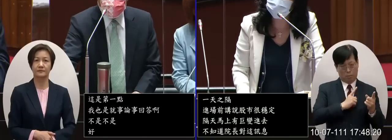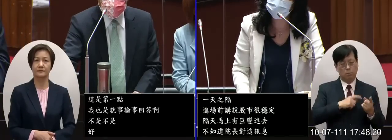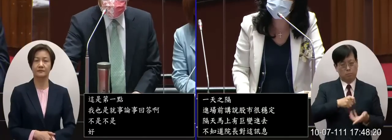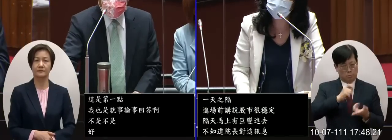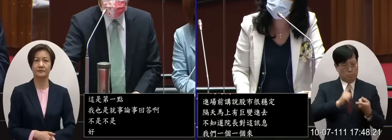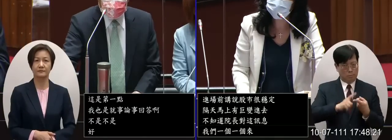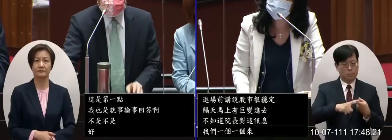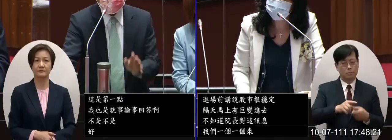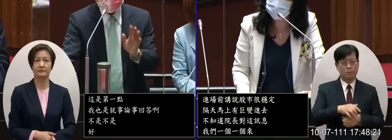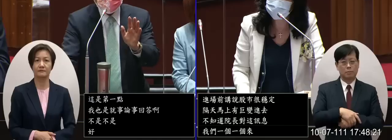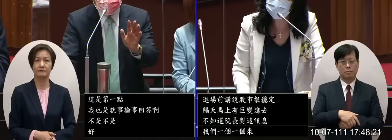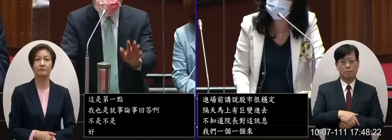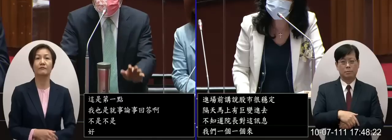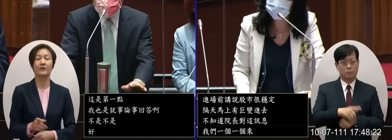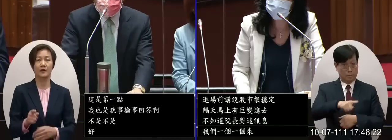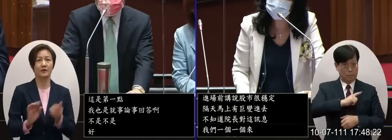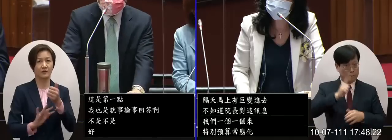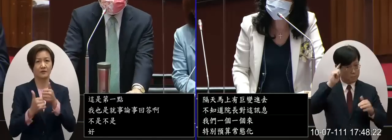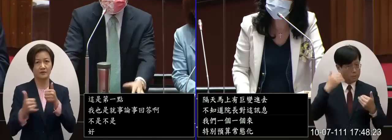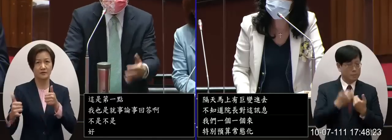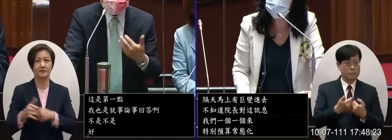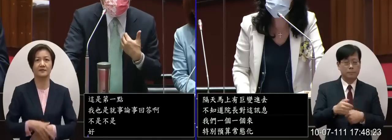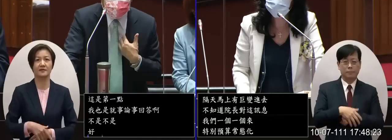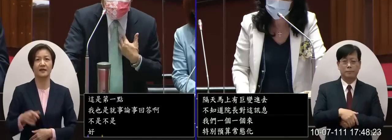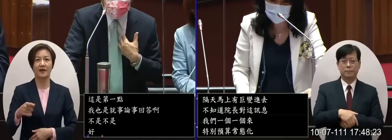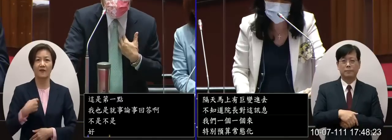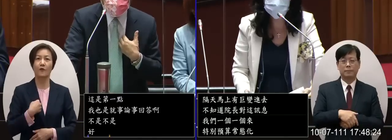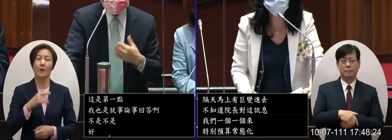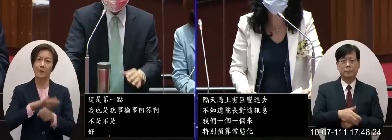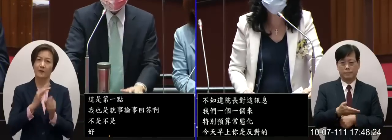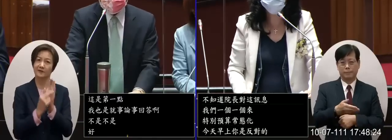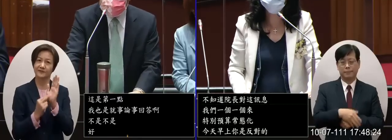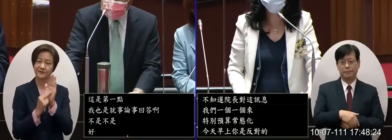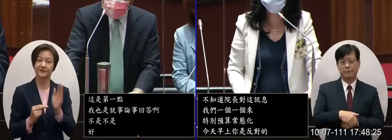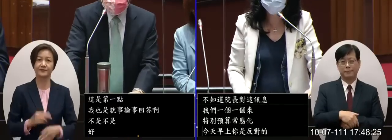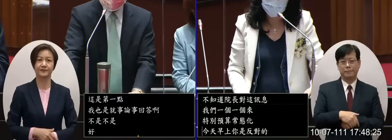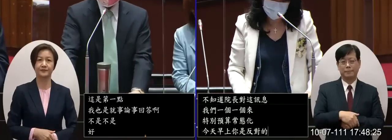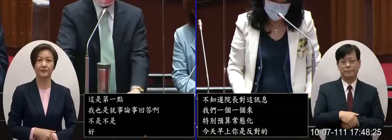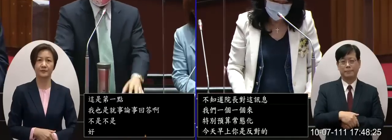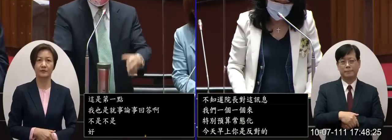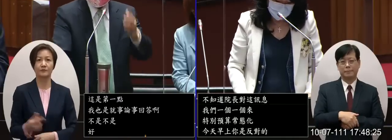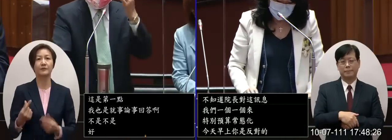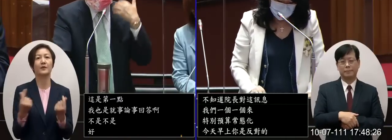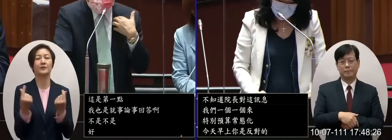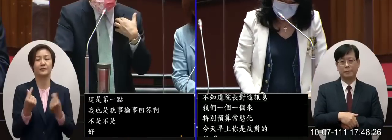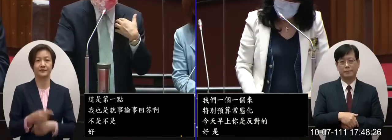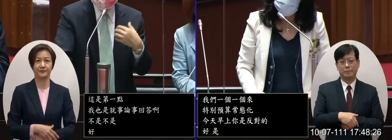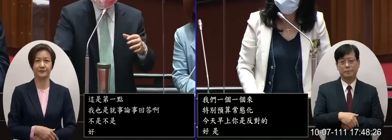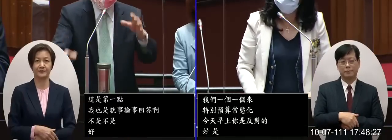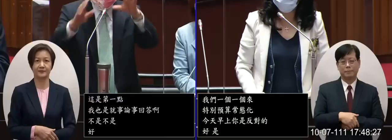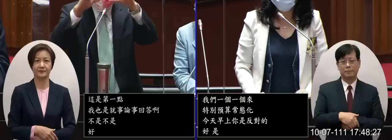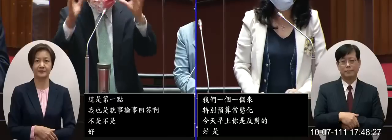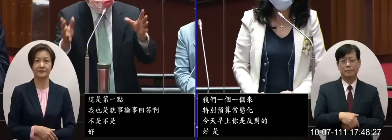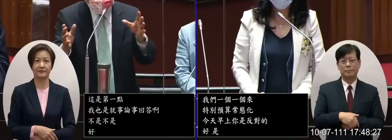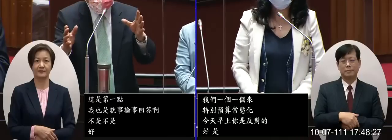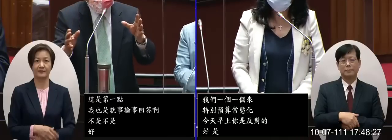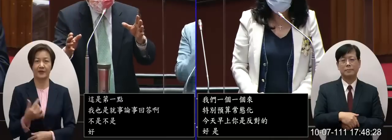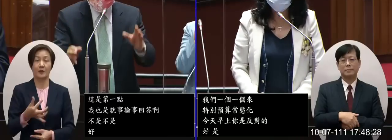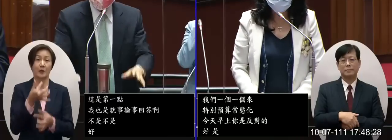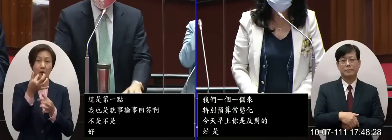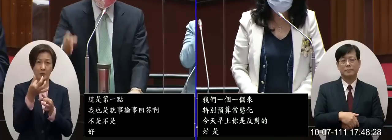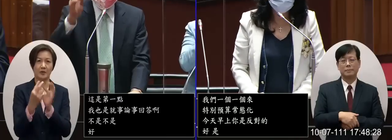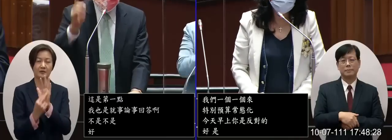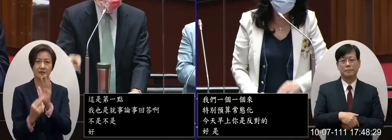对的嘛，对不对？ 这个 是反对的。 委员，你让我讲一下。 好，是、 这个比如说我讲应该是完整